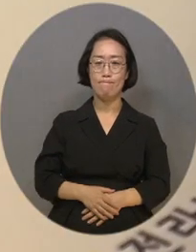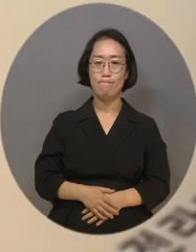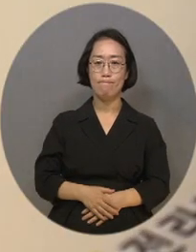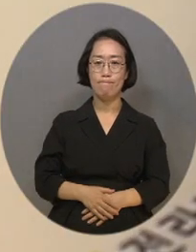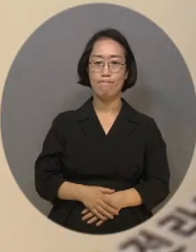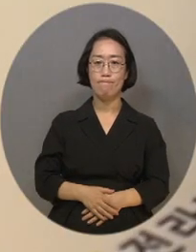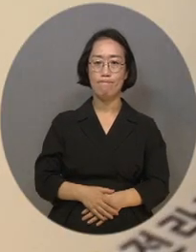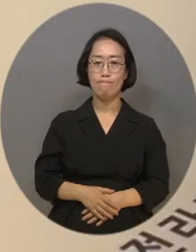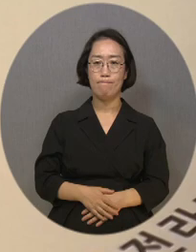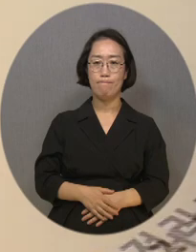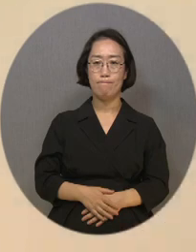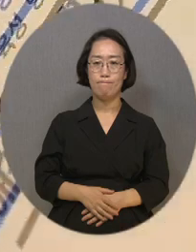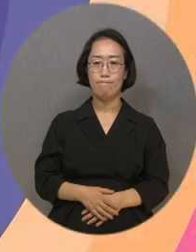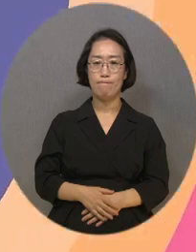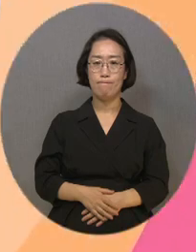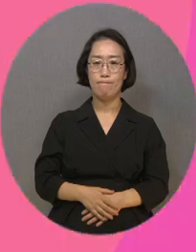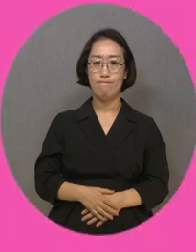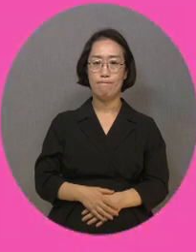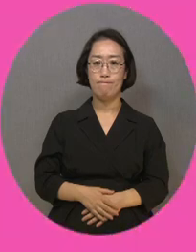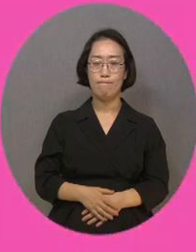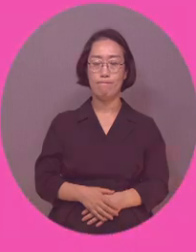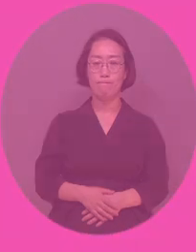황희재입니다.